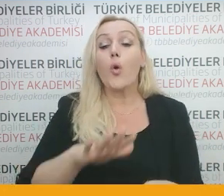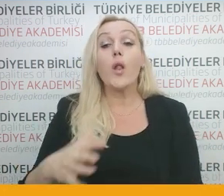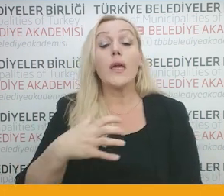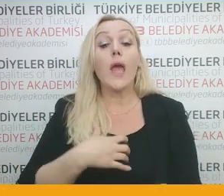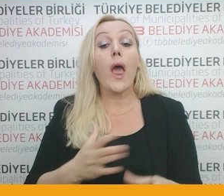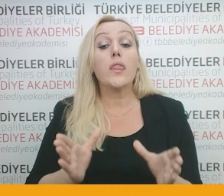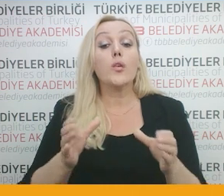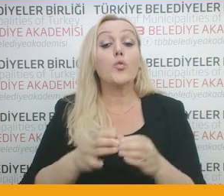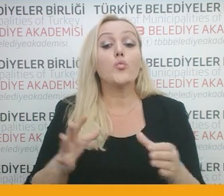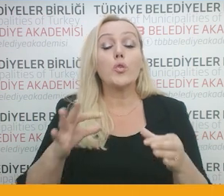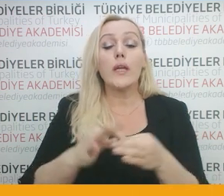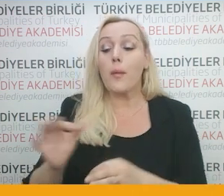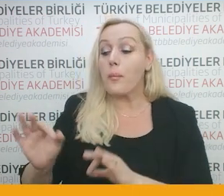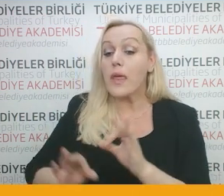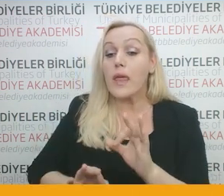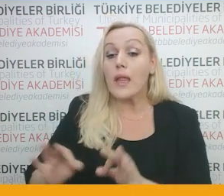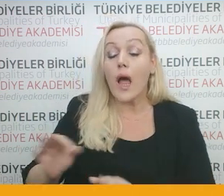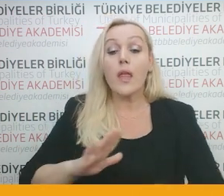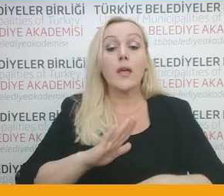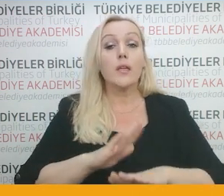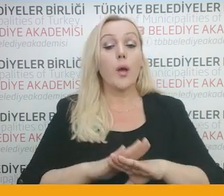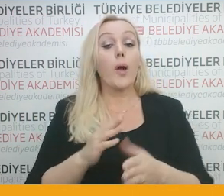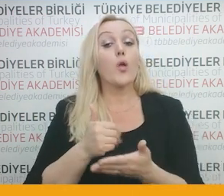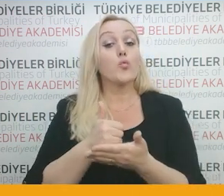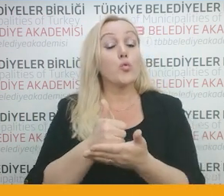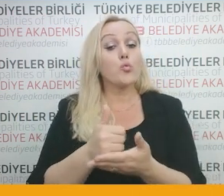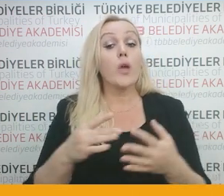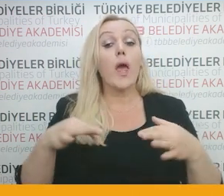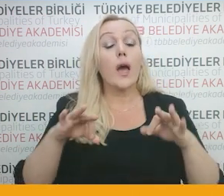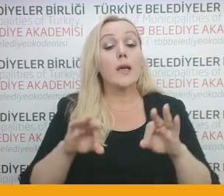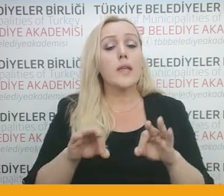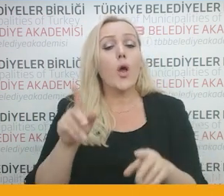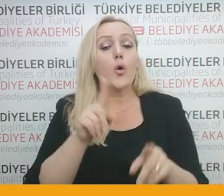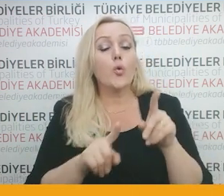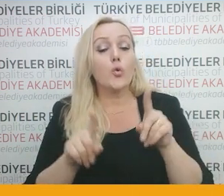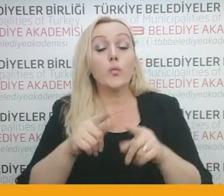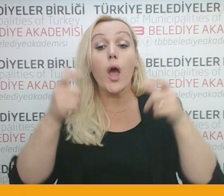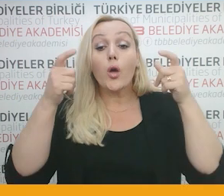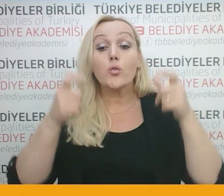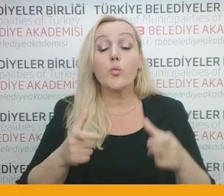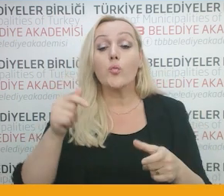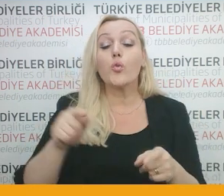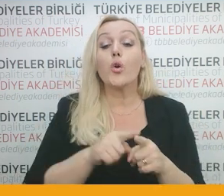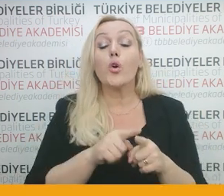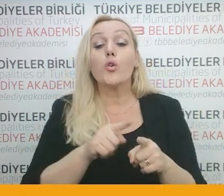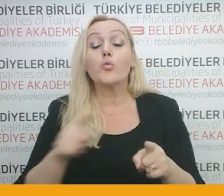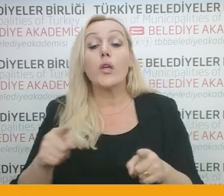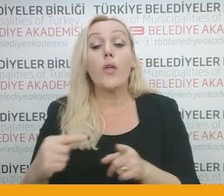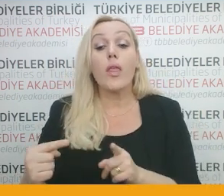ile ilgili stratejik planını yapar, bütçesini hazırlar, uygulamasından sorumlu. Bu sürecin